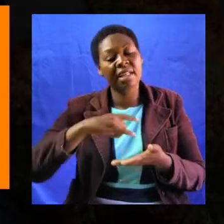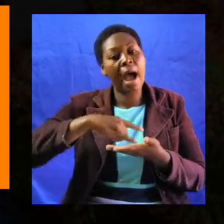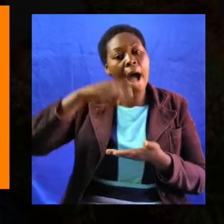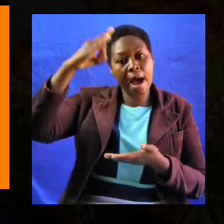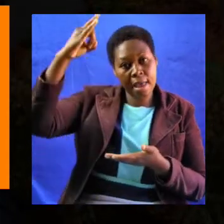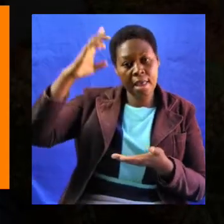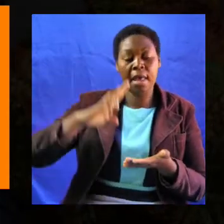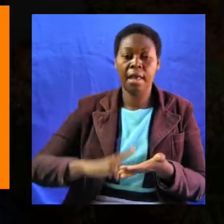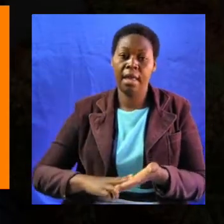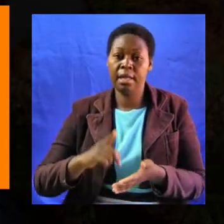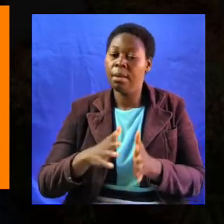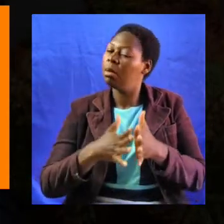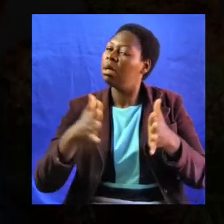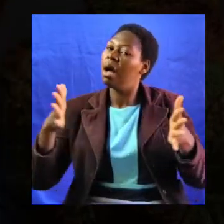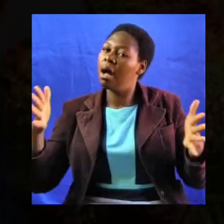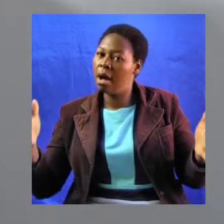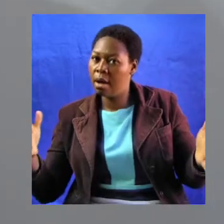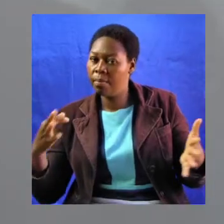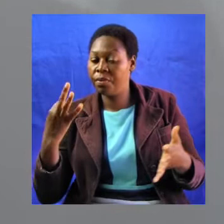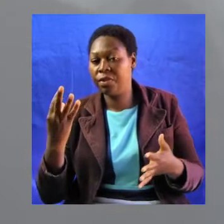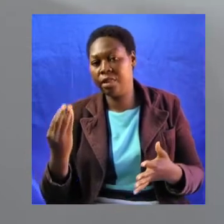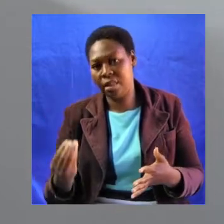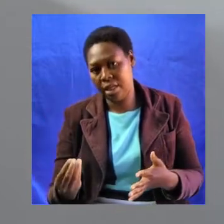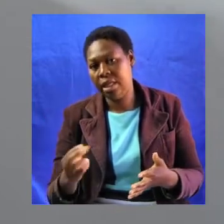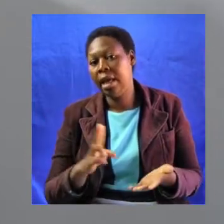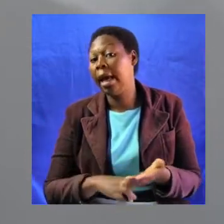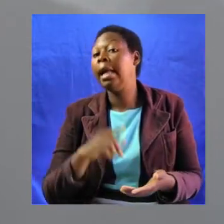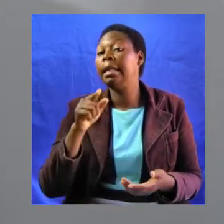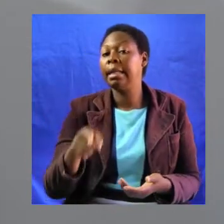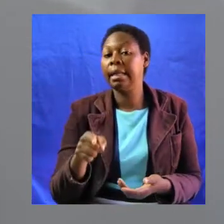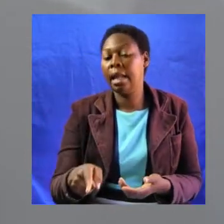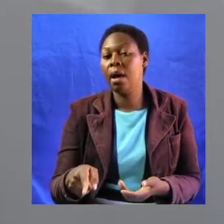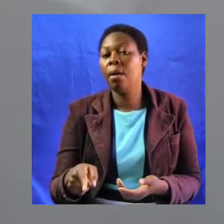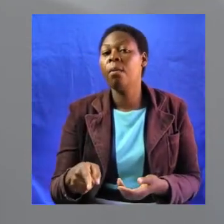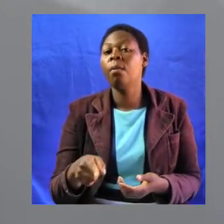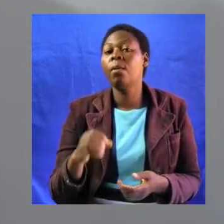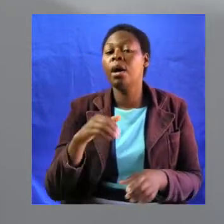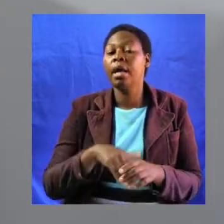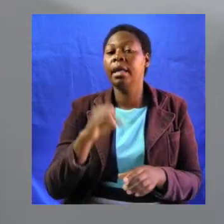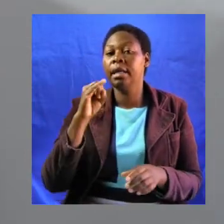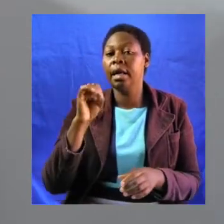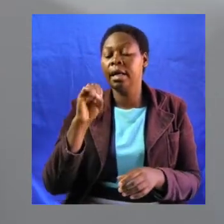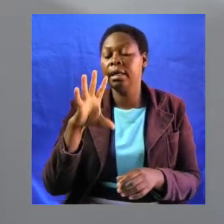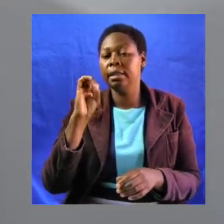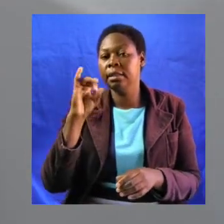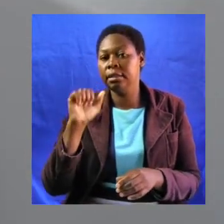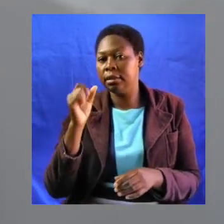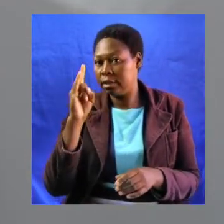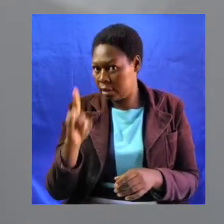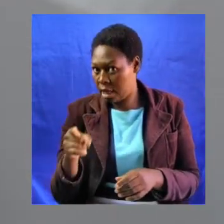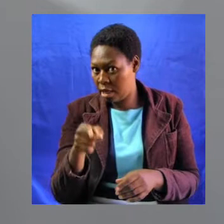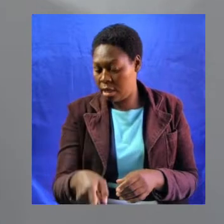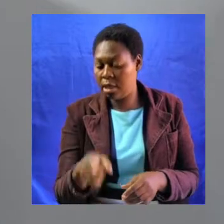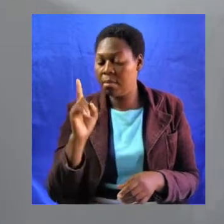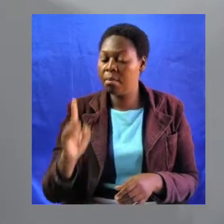nokufara kwayo makubita ana makumi matanhatu. Saka Bhaibheri kuna Isaiah ranga rati Basa raifana kusikoitwa na Cyrus ndere